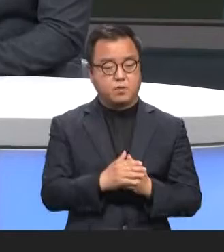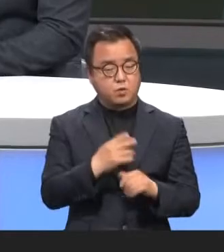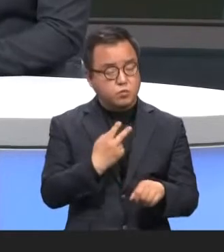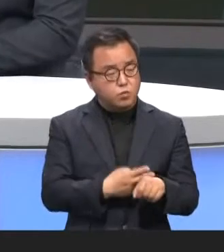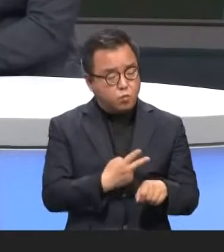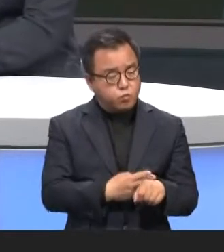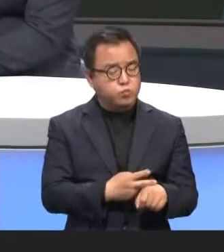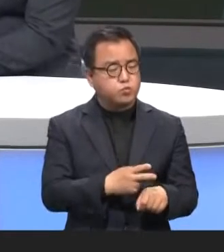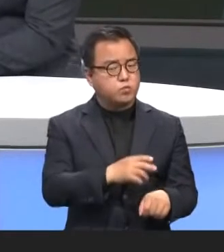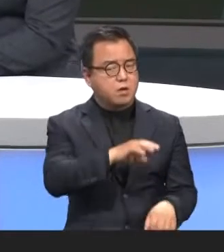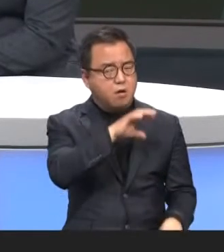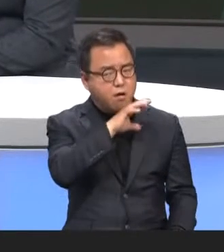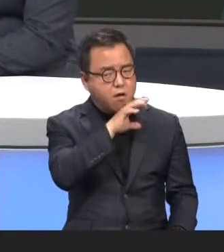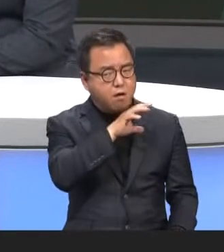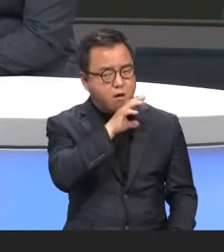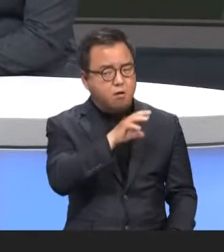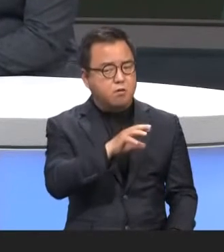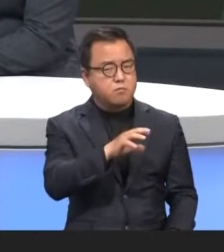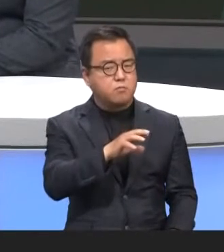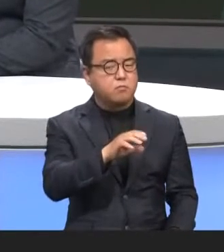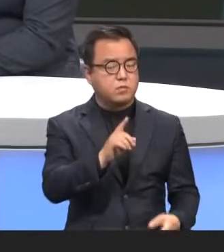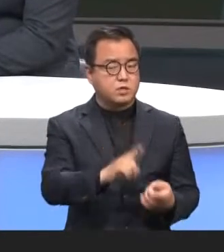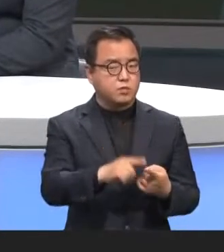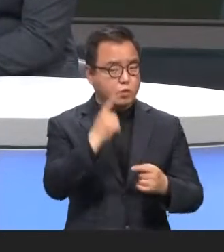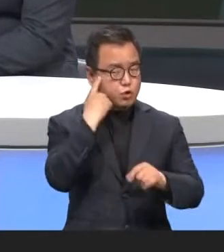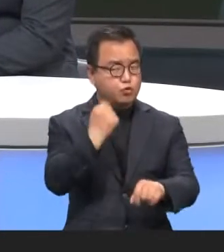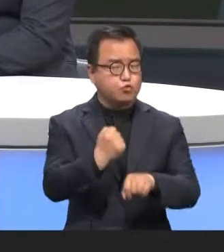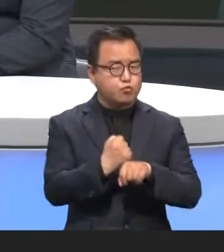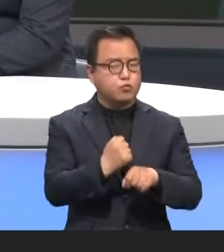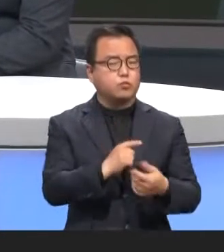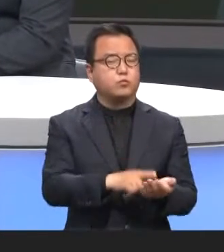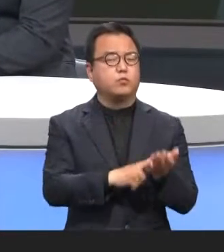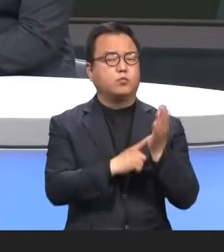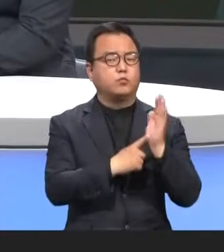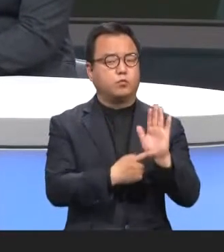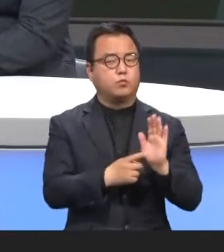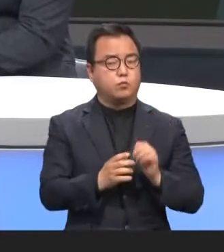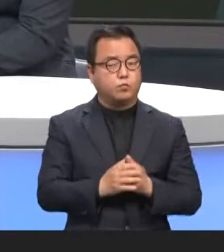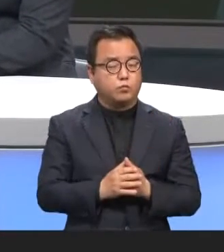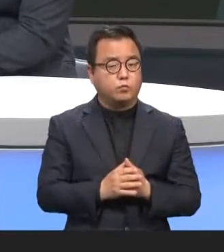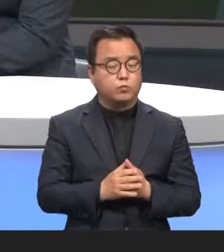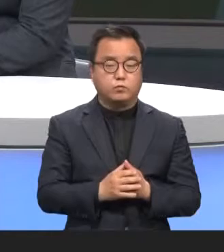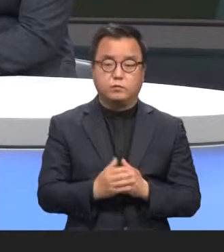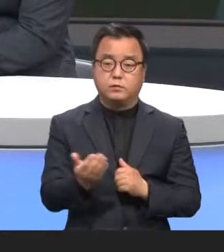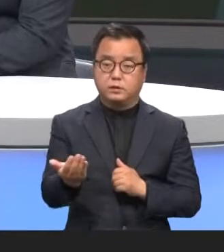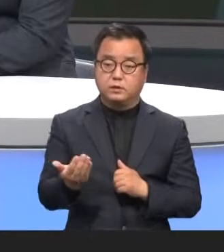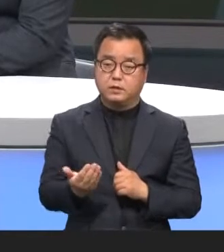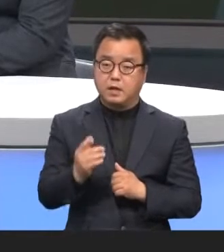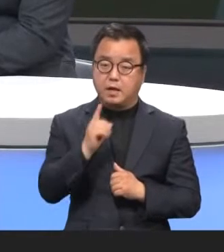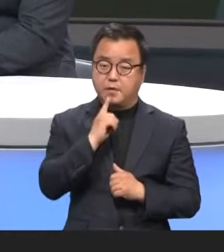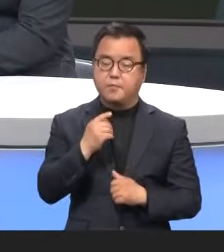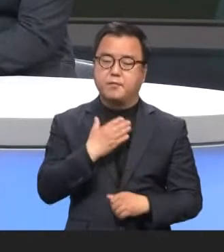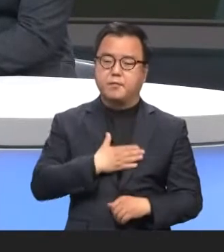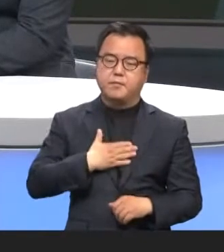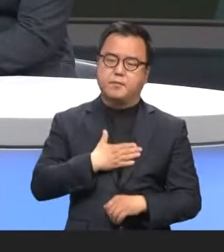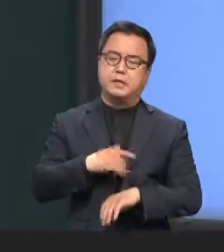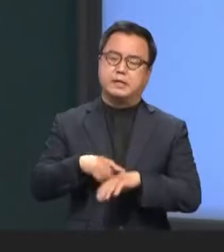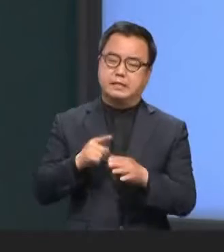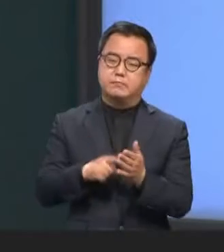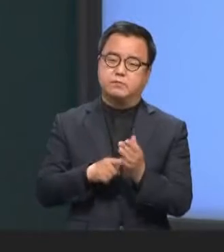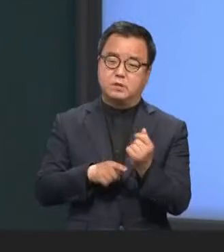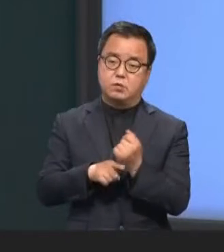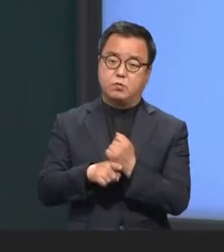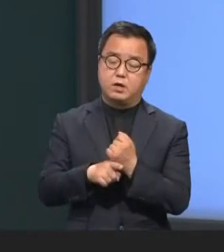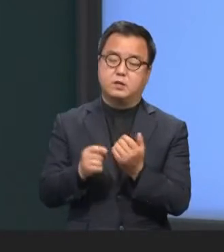불만 그리고 불평에 대한 연구도 이번에 또 함께 소개가 된게 화제에요 네 그래서 또 앞서 말씀드린 심리학 전문가 렌즈의 맛을 &